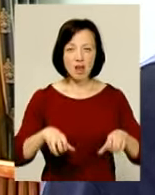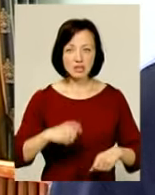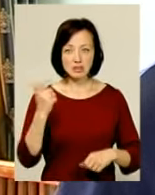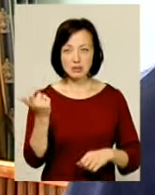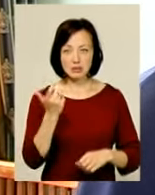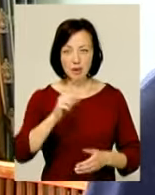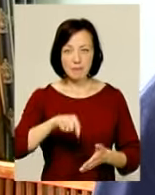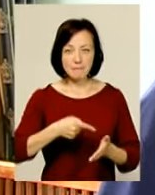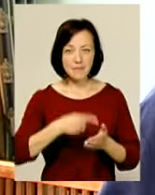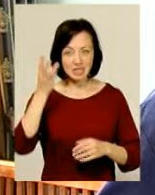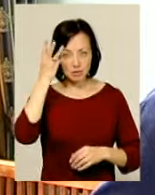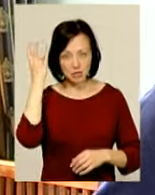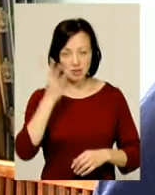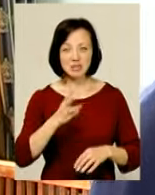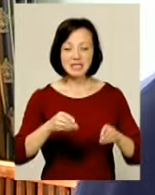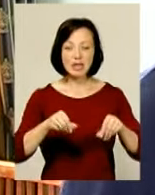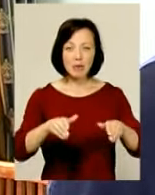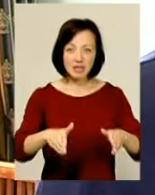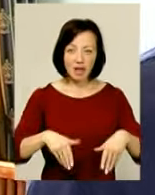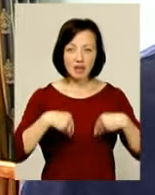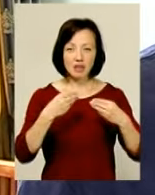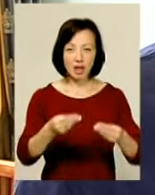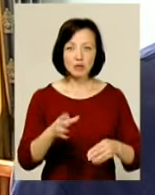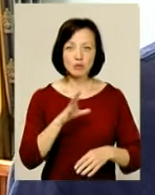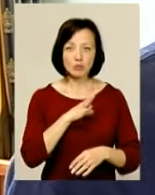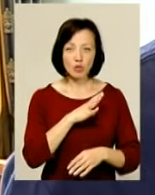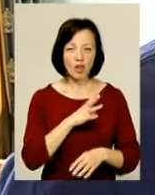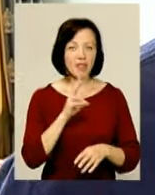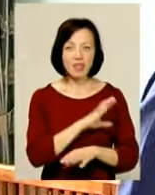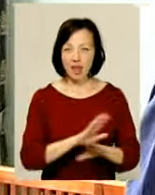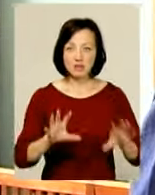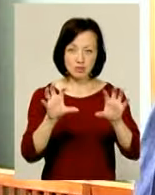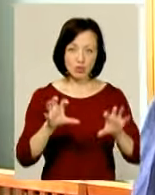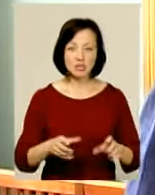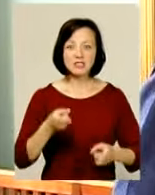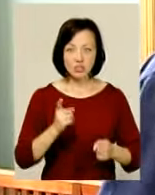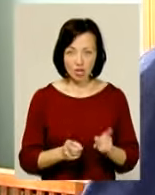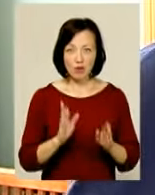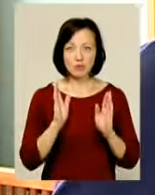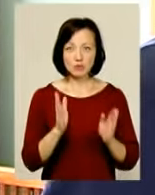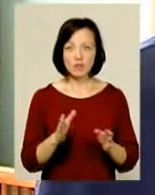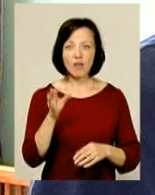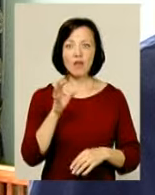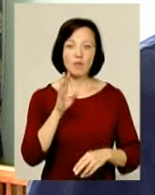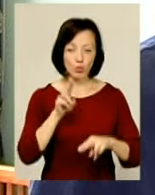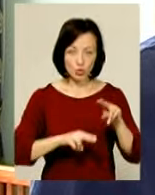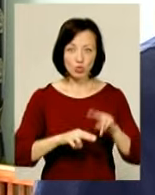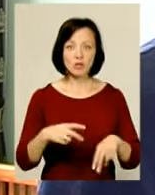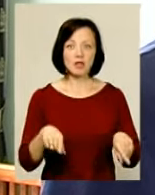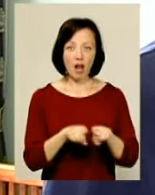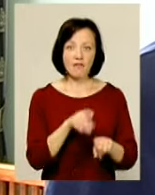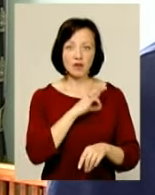ті земельні ділянки, які були надані чи забрані незаконно. Звичайно, будуються. Вони використовують таку тактику.